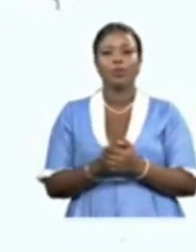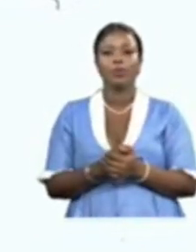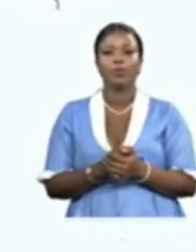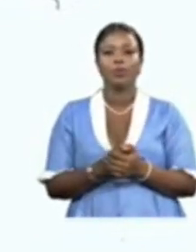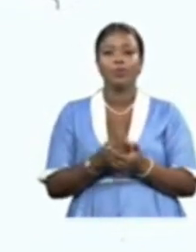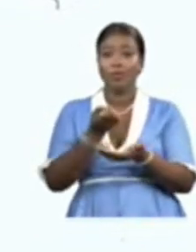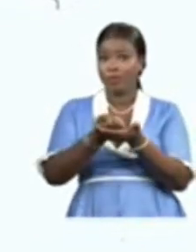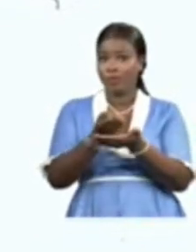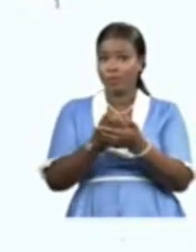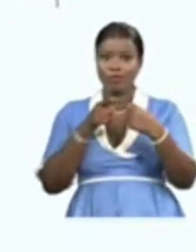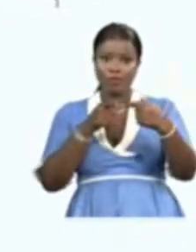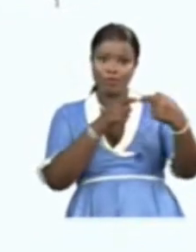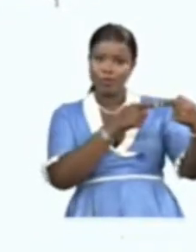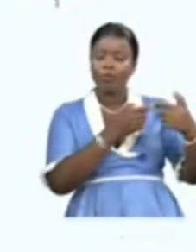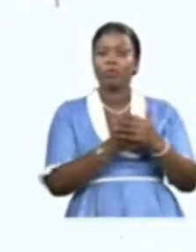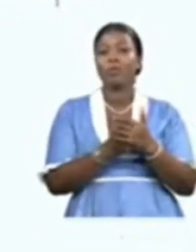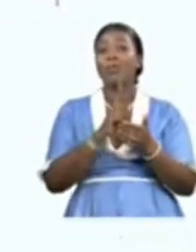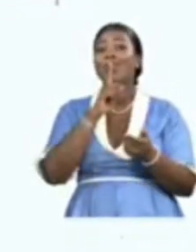compé